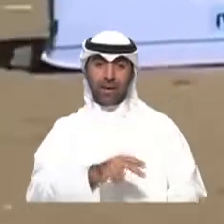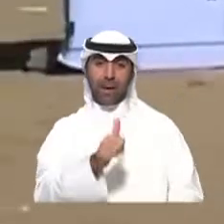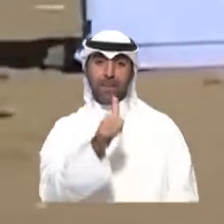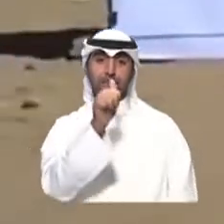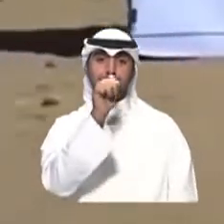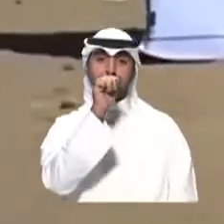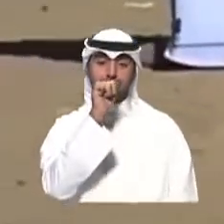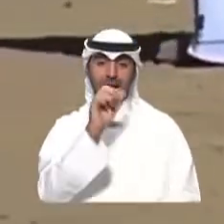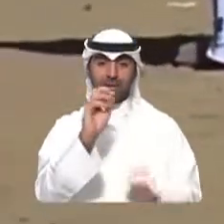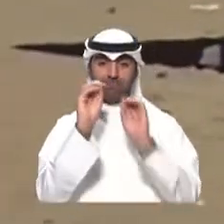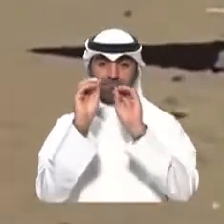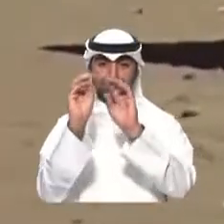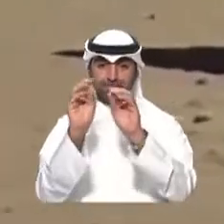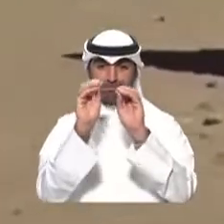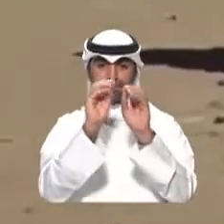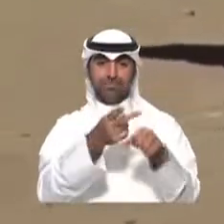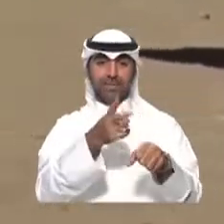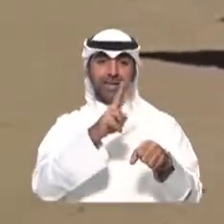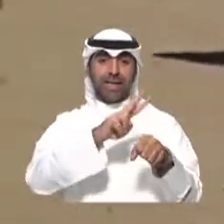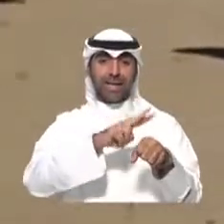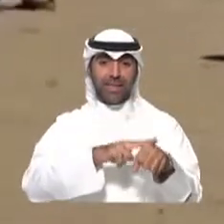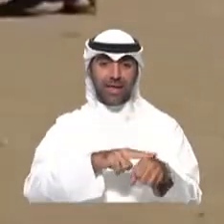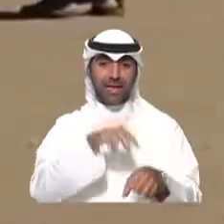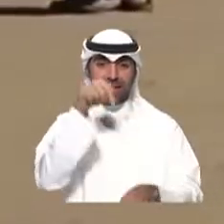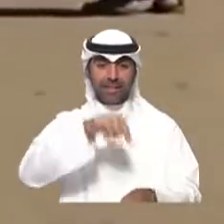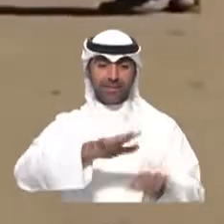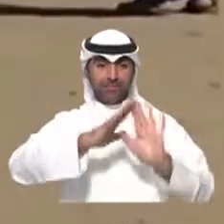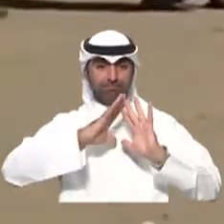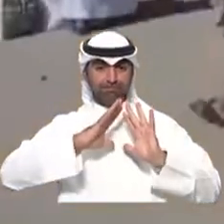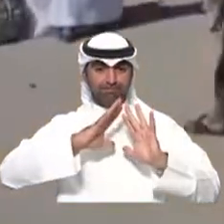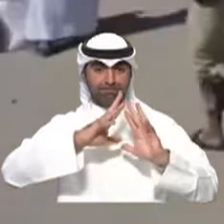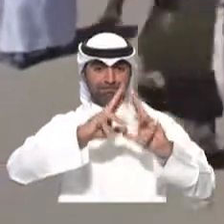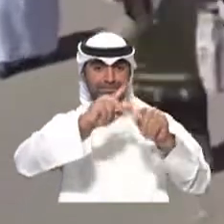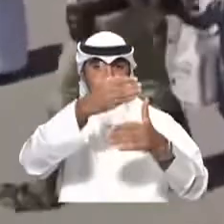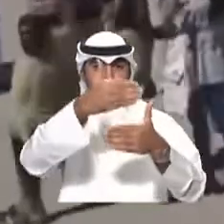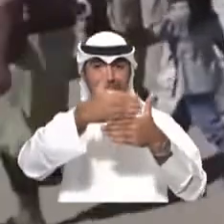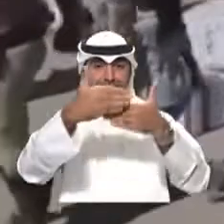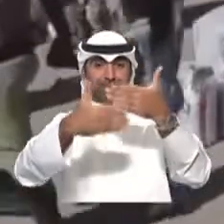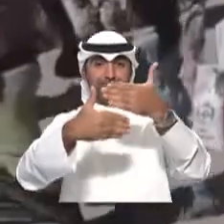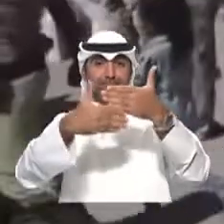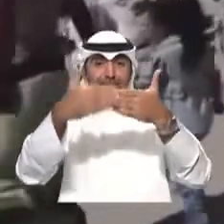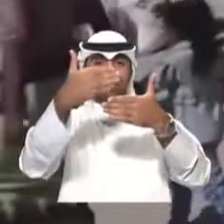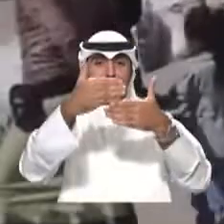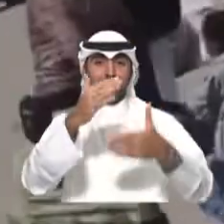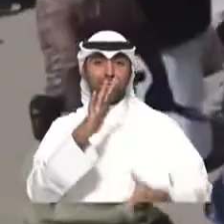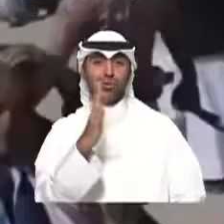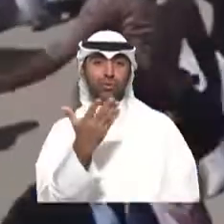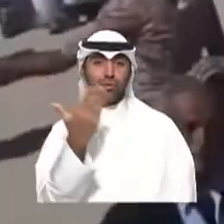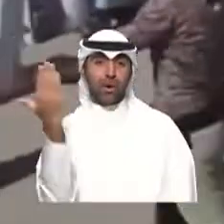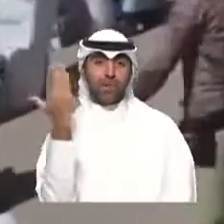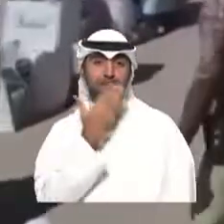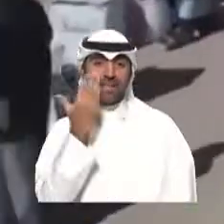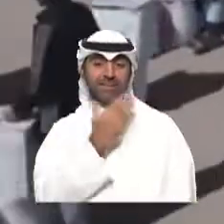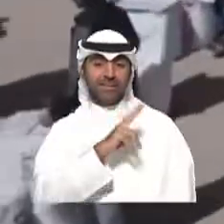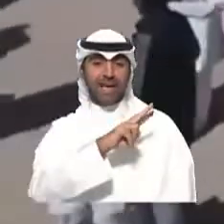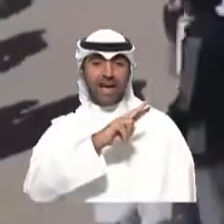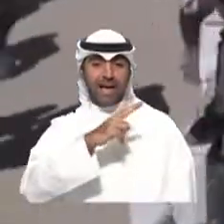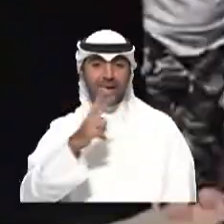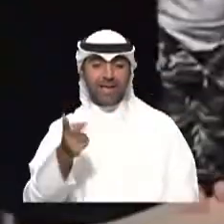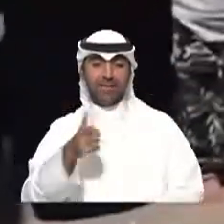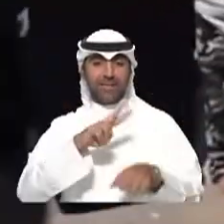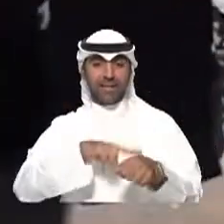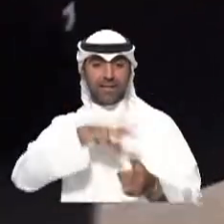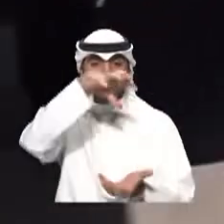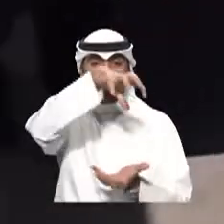هذه الحزمة من المساعدات رافدا ودعما للبنية التحتية والمجتمعية لليمنيين